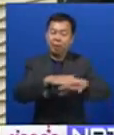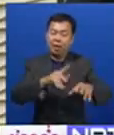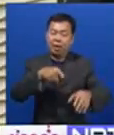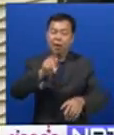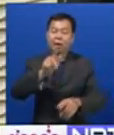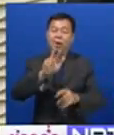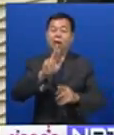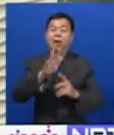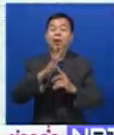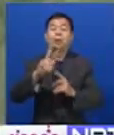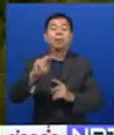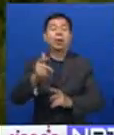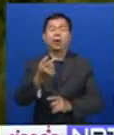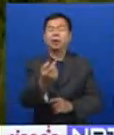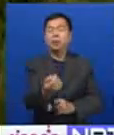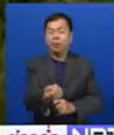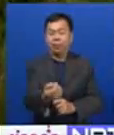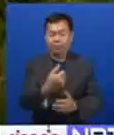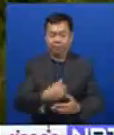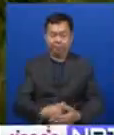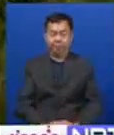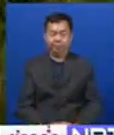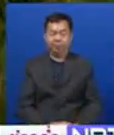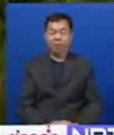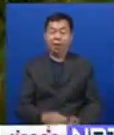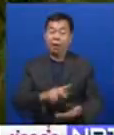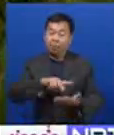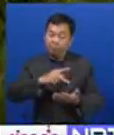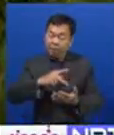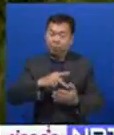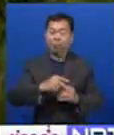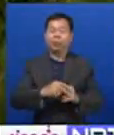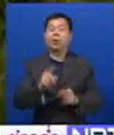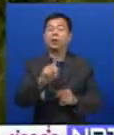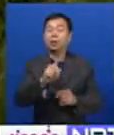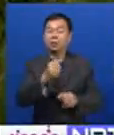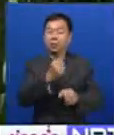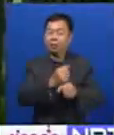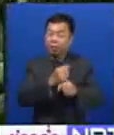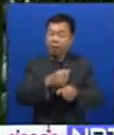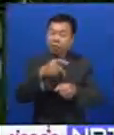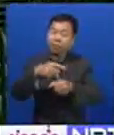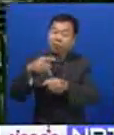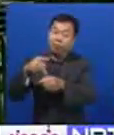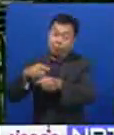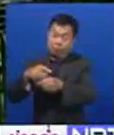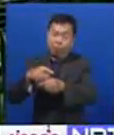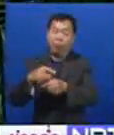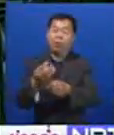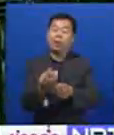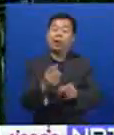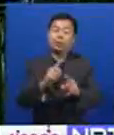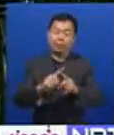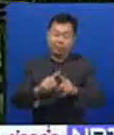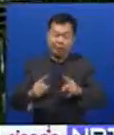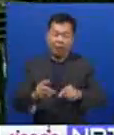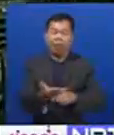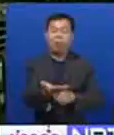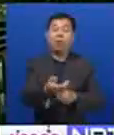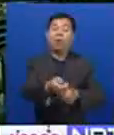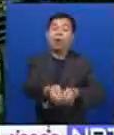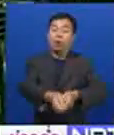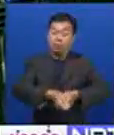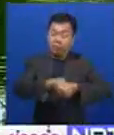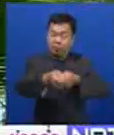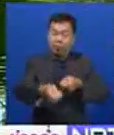บริหารจัดการ สำหรับการปรับโครงสร้างการผลิตฤดูการเพาะปลูกปีหน้านั้นจะขอความร่วมมือให้เกษตรกรทำนาปีละ